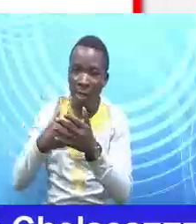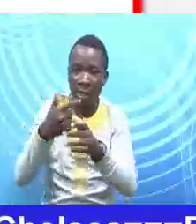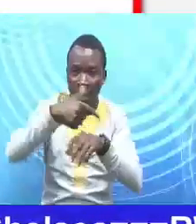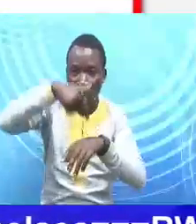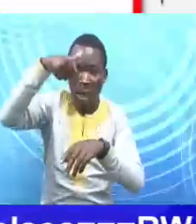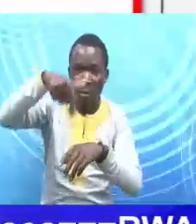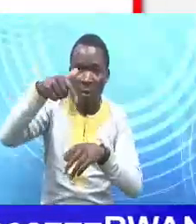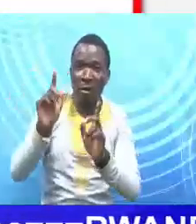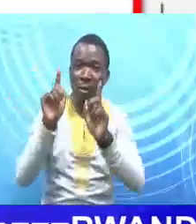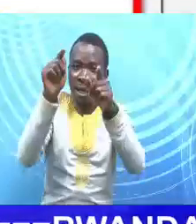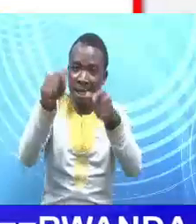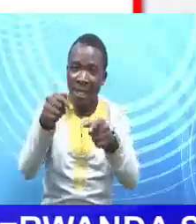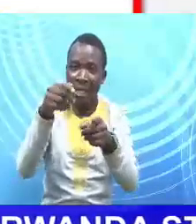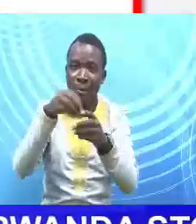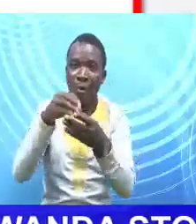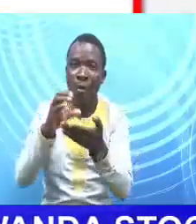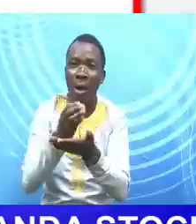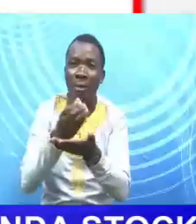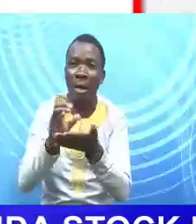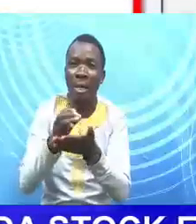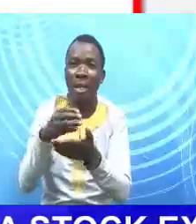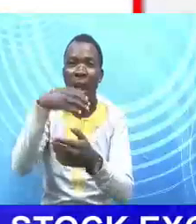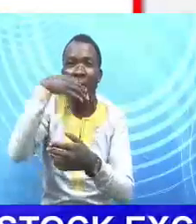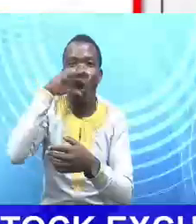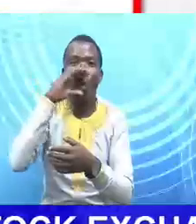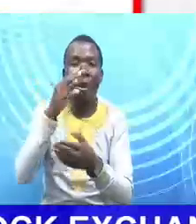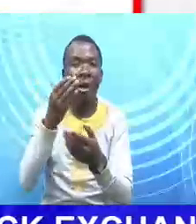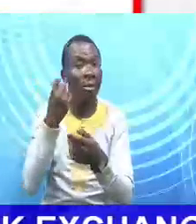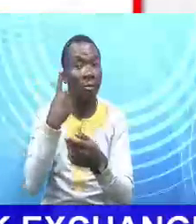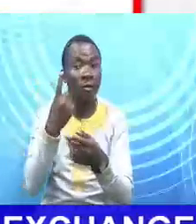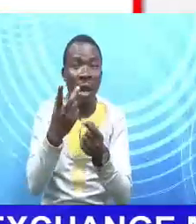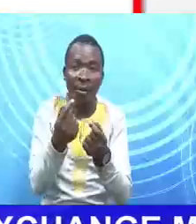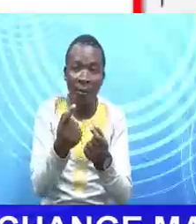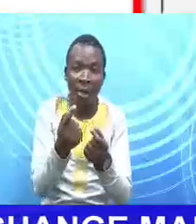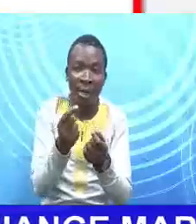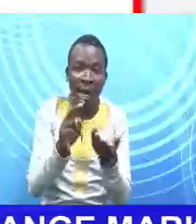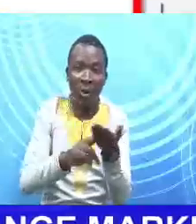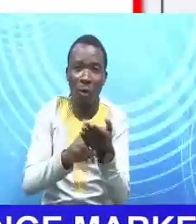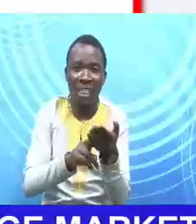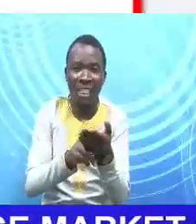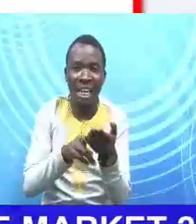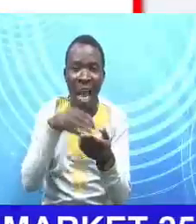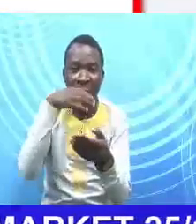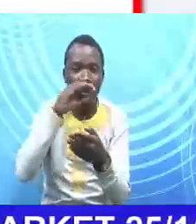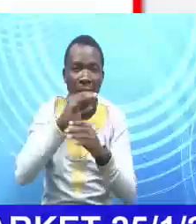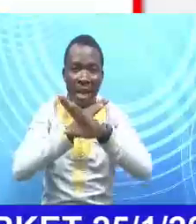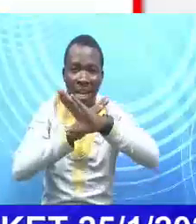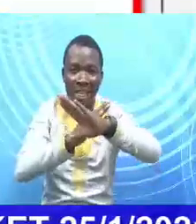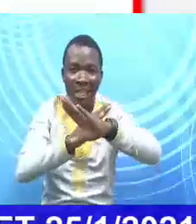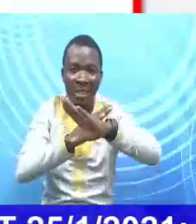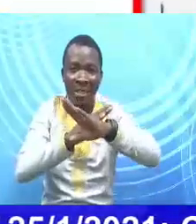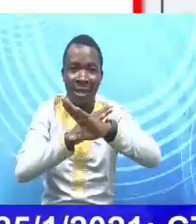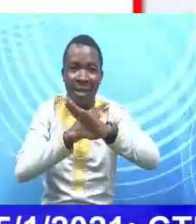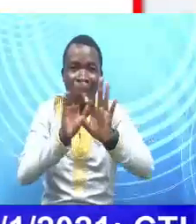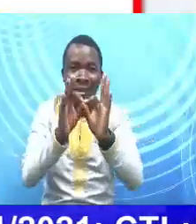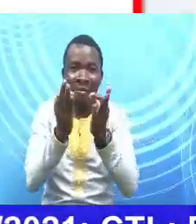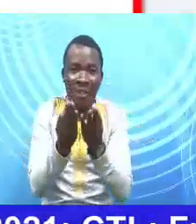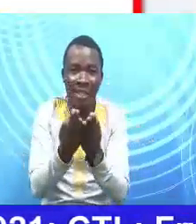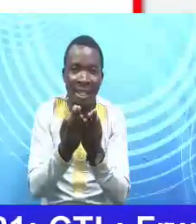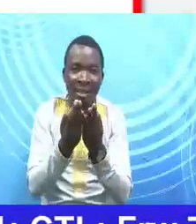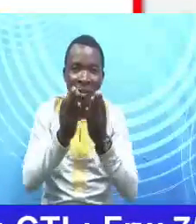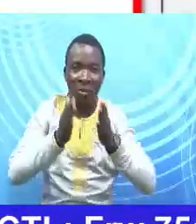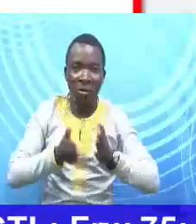kabari kunywaho kugira ngo muri ibi bihe ayo mafaranga ajya kunywesha arengera umuryango n'urubyaro bye